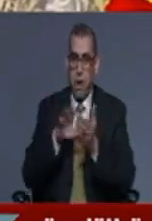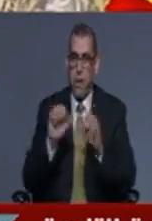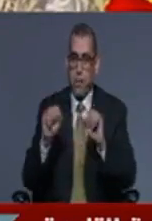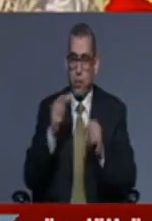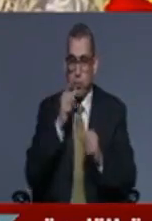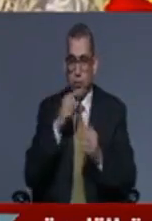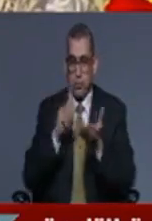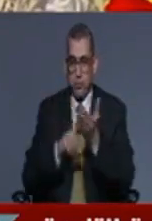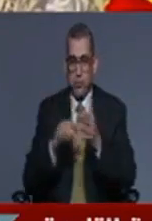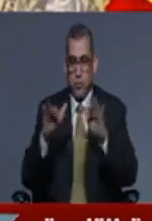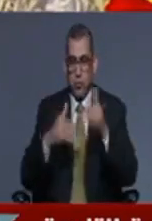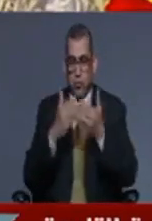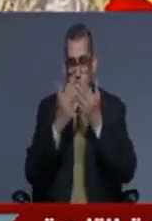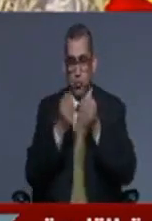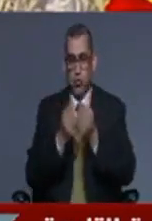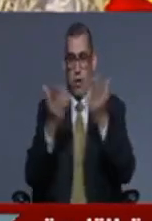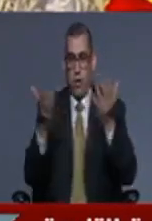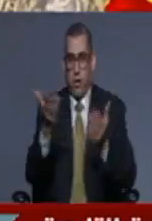منشأكم.